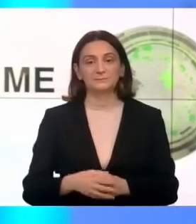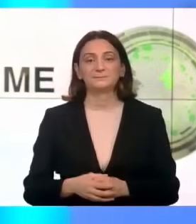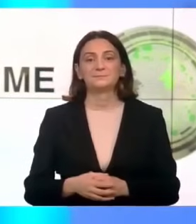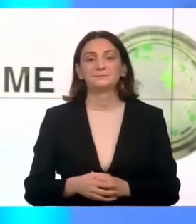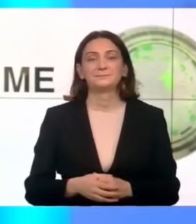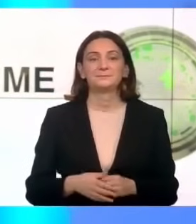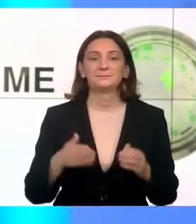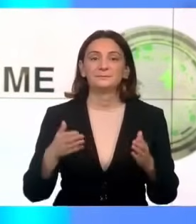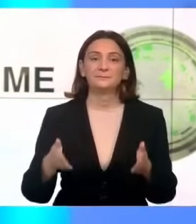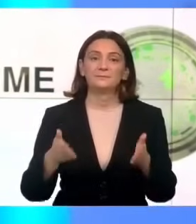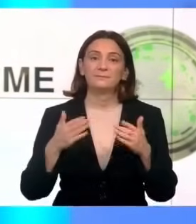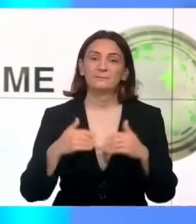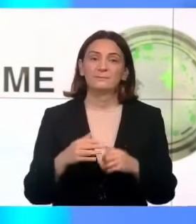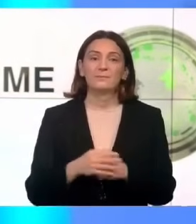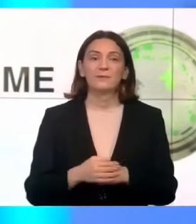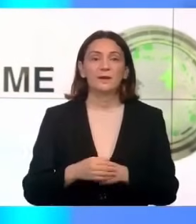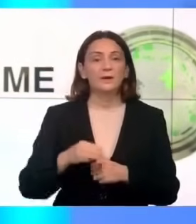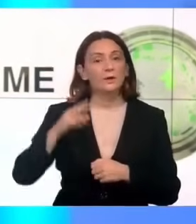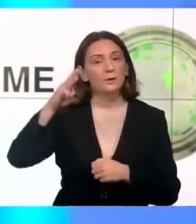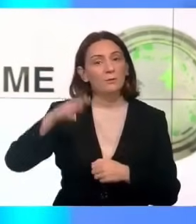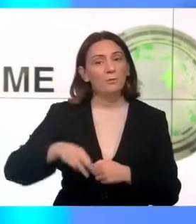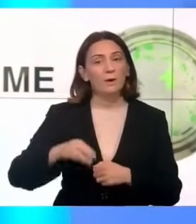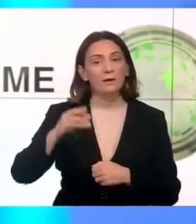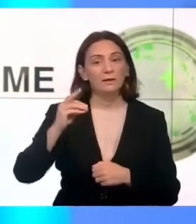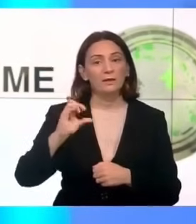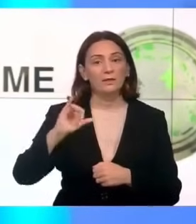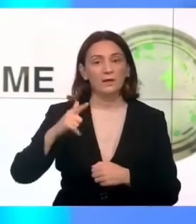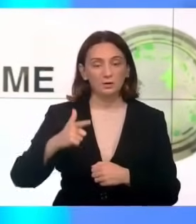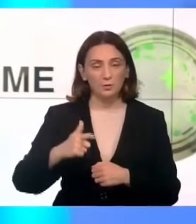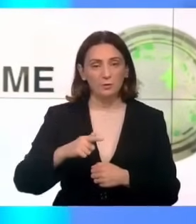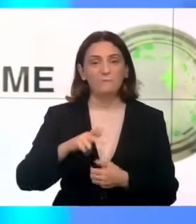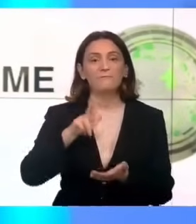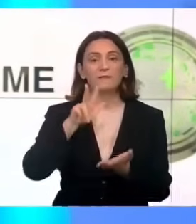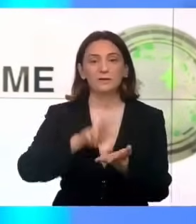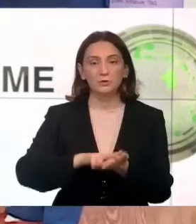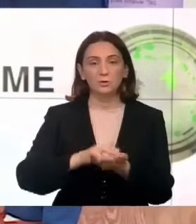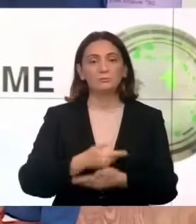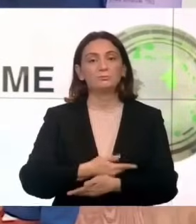Në dhjetor do të shpallen fituesit e çmimit Jakov Coca.